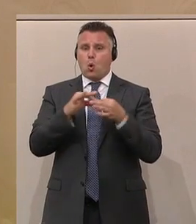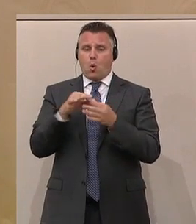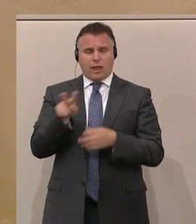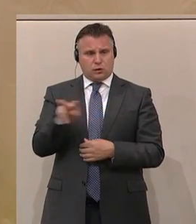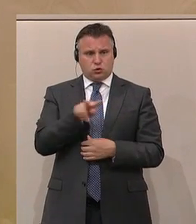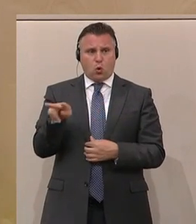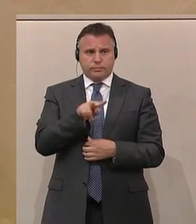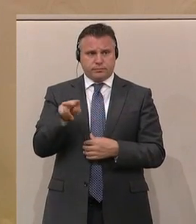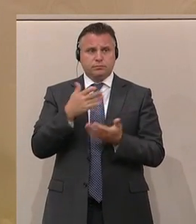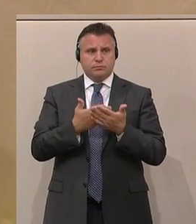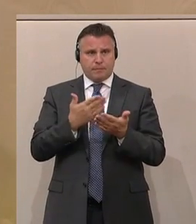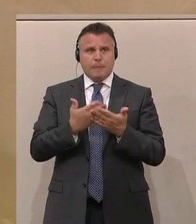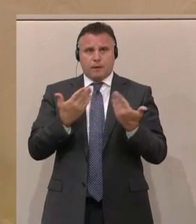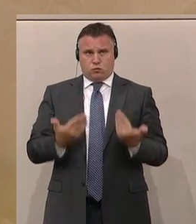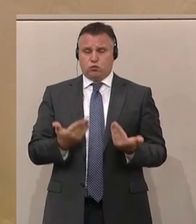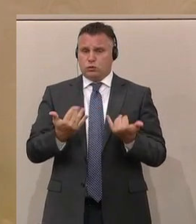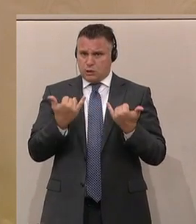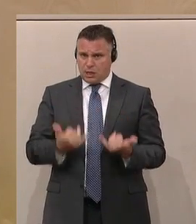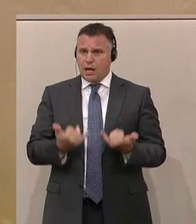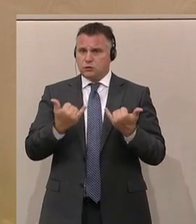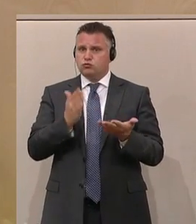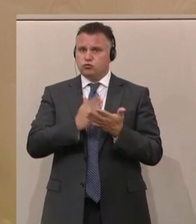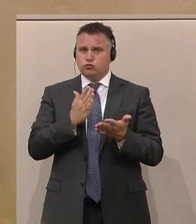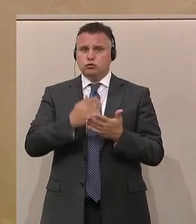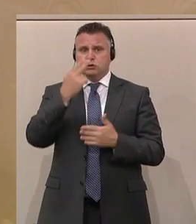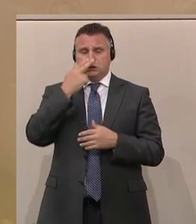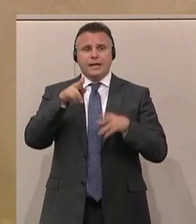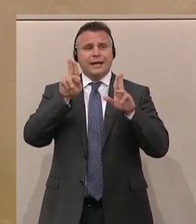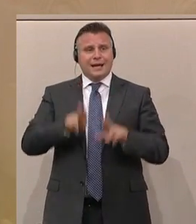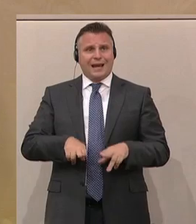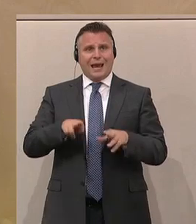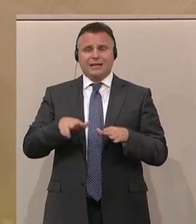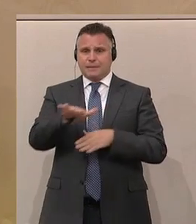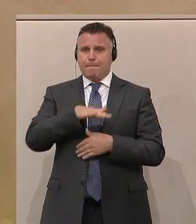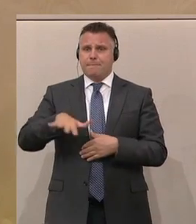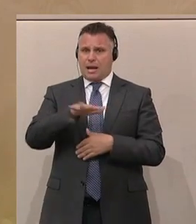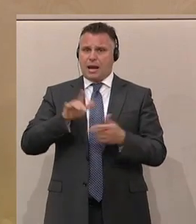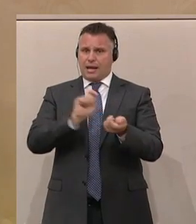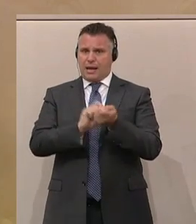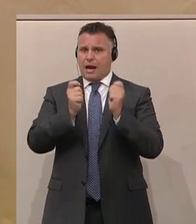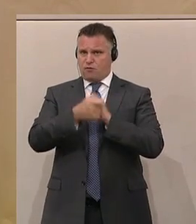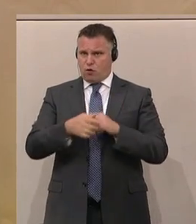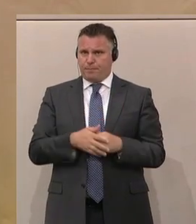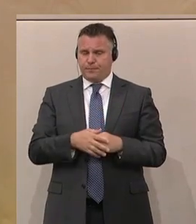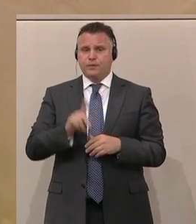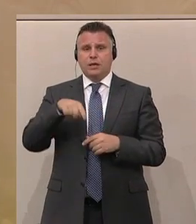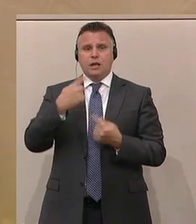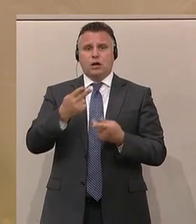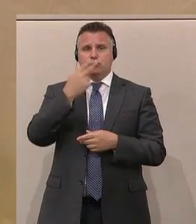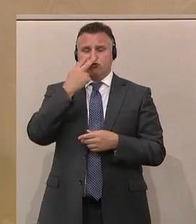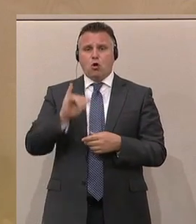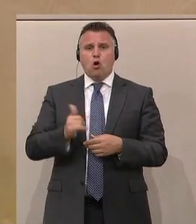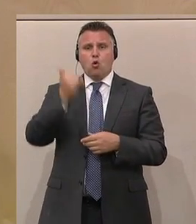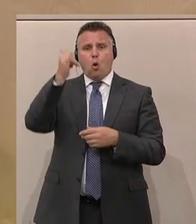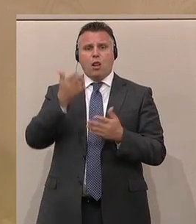diese Koalition setzt damit den Auftakt zu umfassenden Reformen im Rechtsbereich. Als nächstes wollen wir uns mit dem Golden Plating befassen und